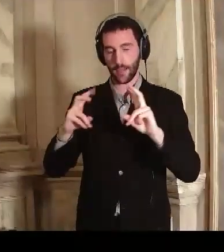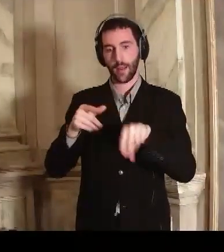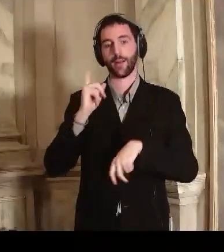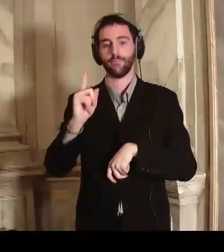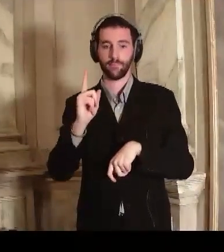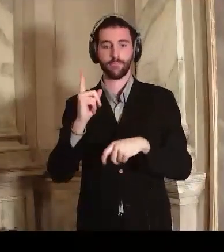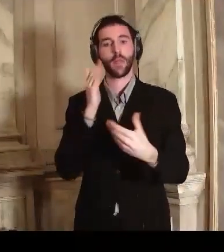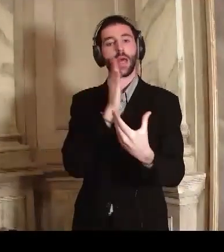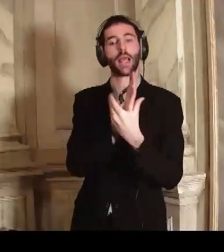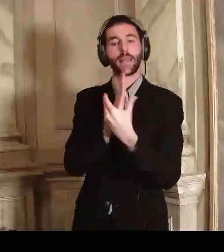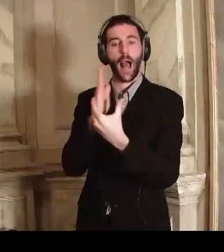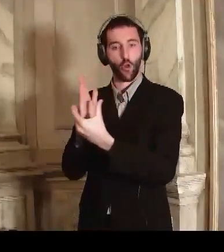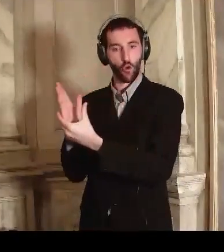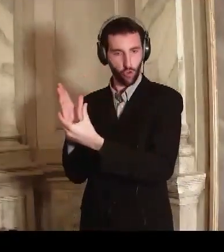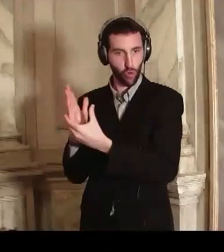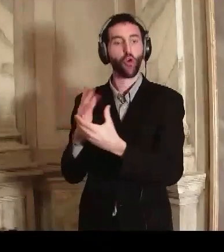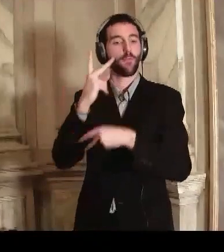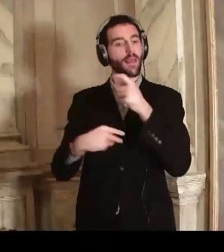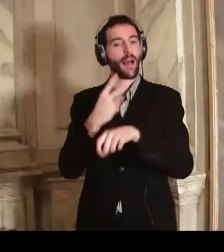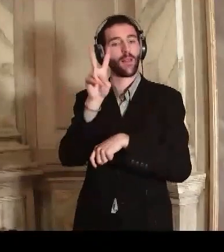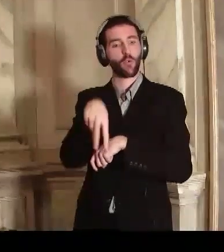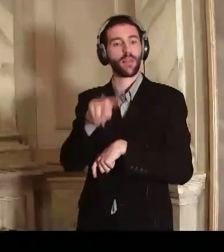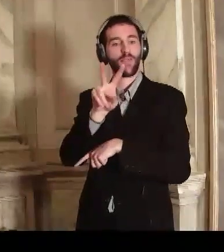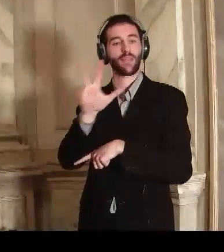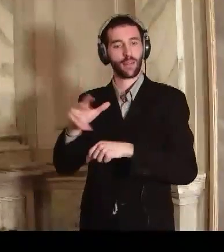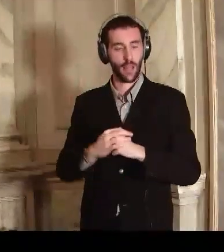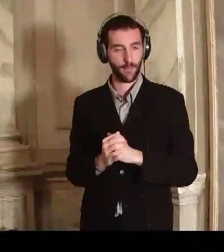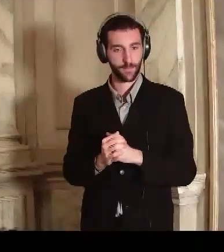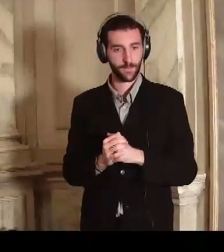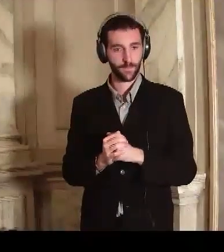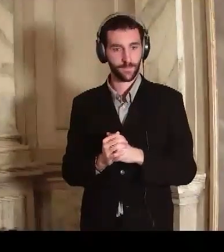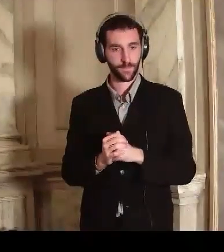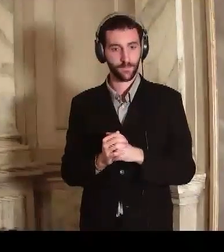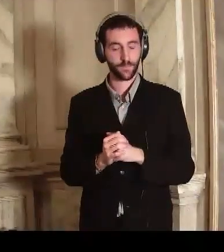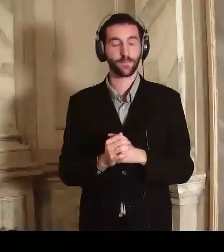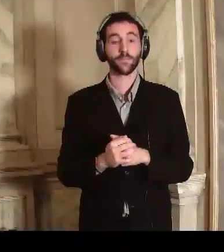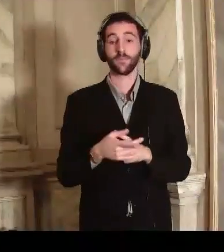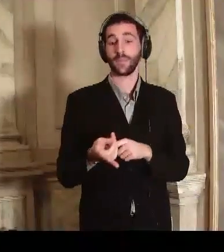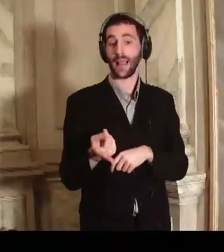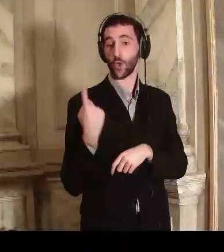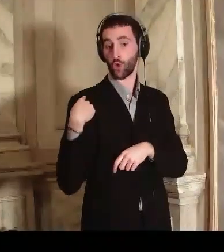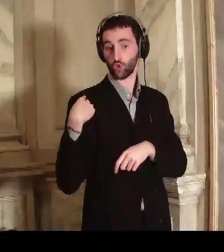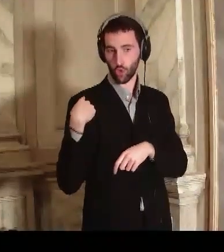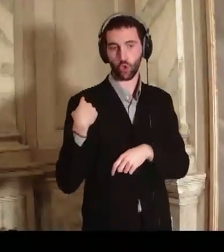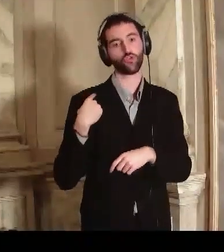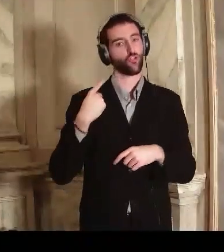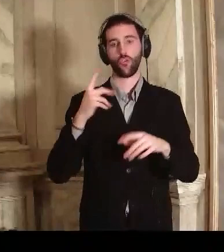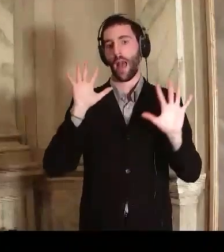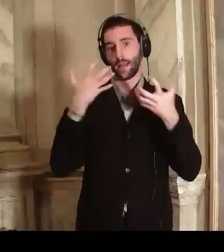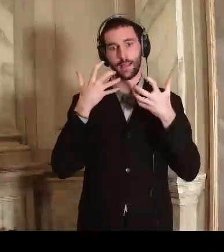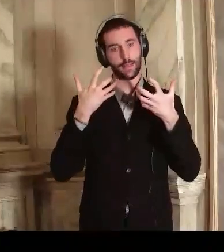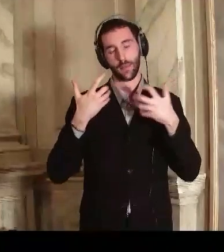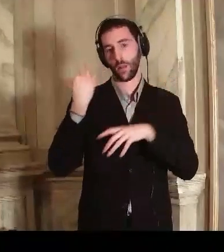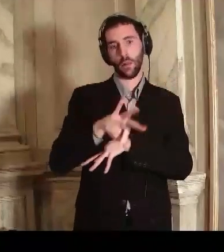di Biennale 23. Biennale College è stato un punto di forza di Biennale 2021 e 22, visto la partecipazione di giovani artisti straordinari e